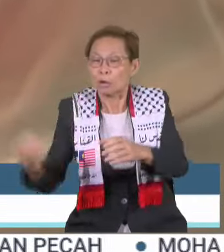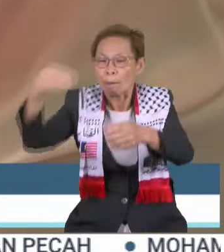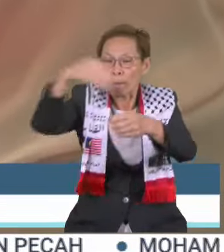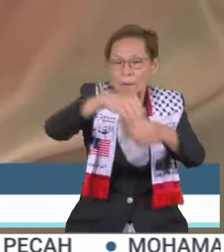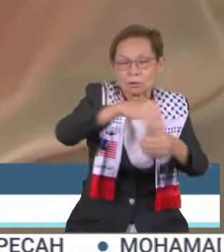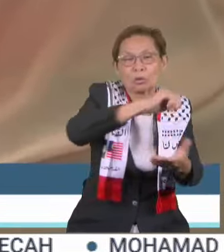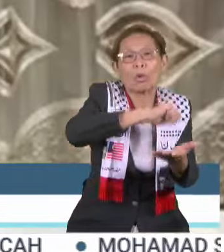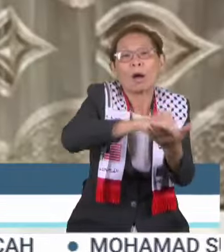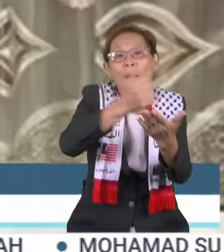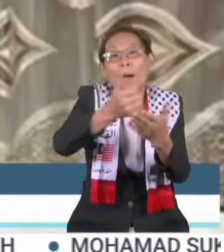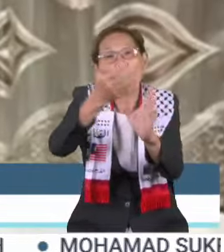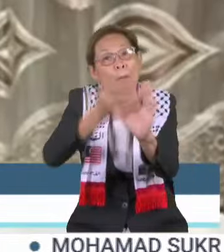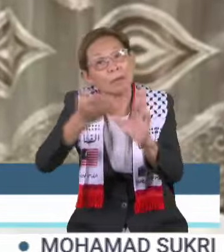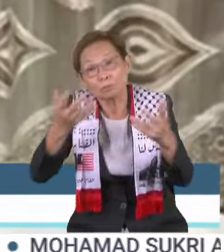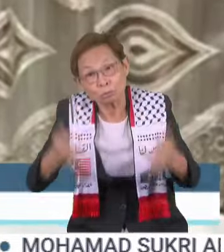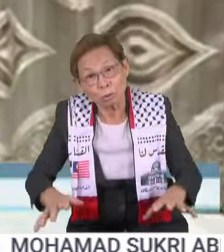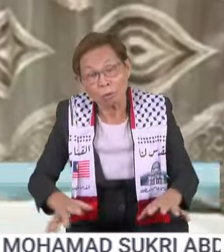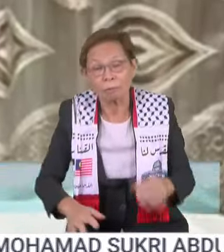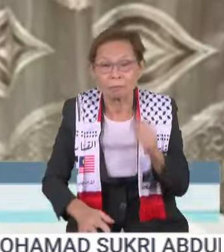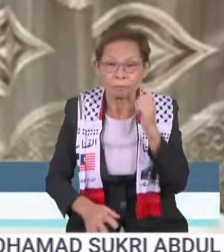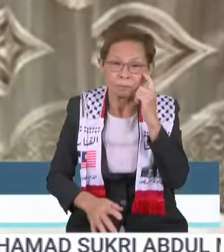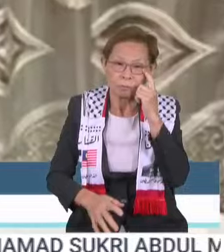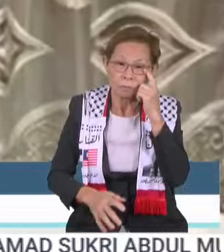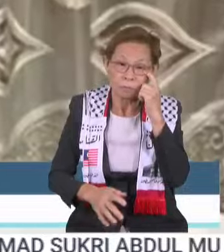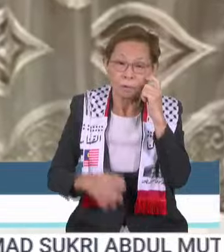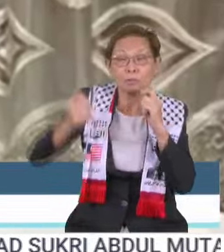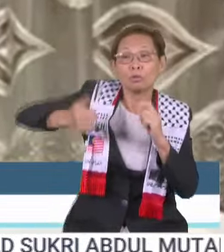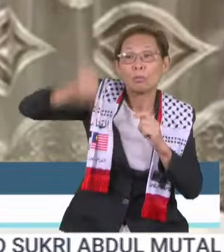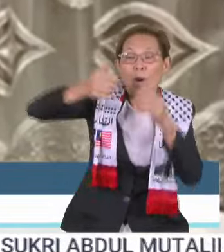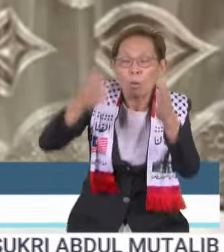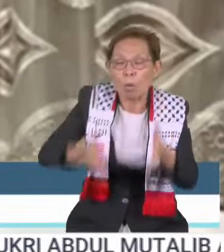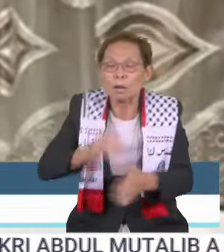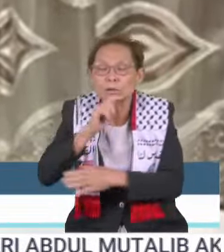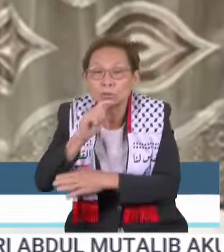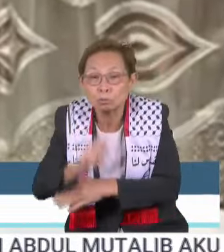penerima. Terutamanya bagi warga emas.